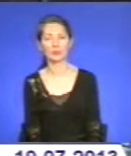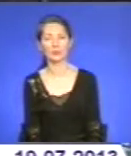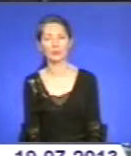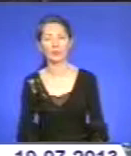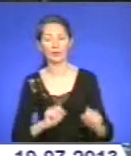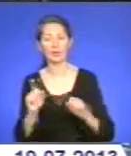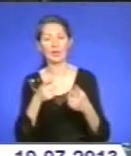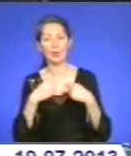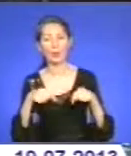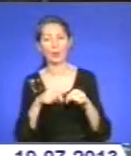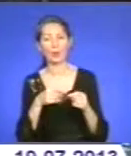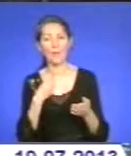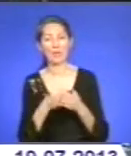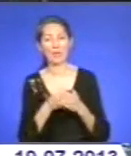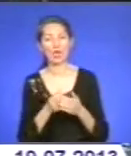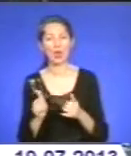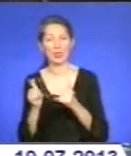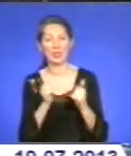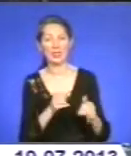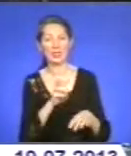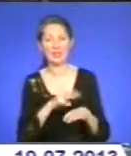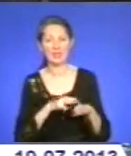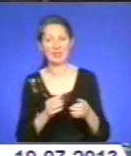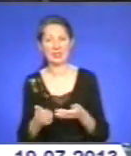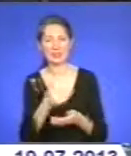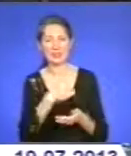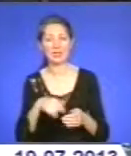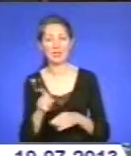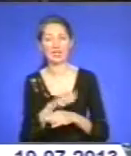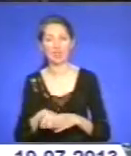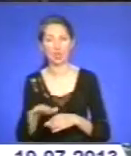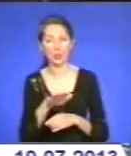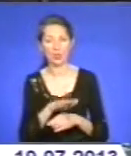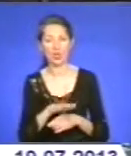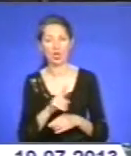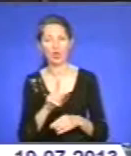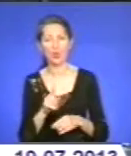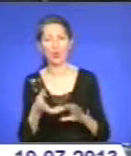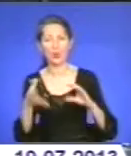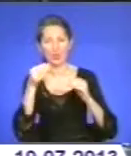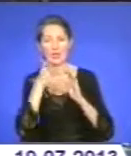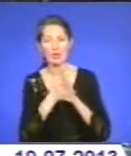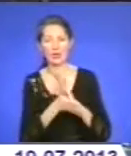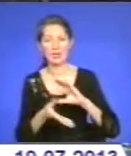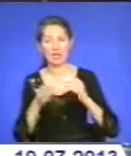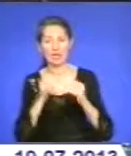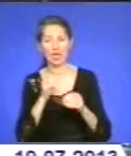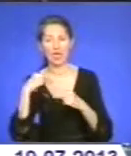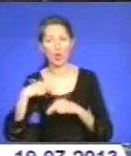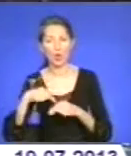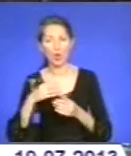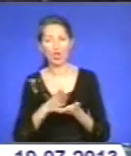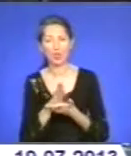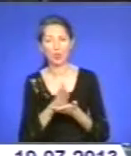Керівники підрозділів матеріального забезпечення міліції зібралися на Тернопільщині, аби проаналізувати результати роботи